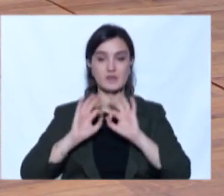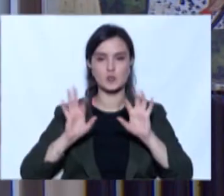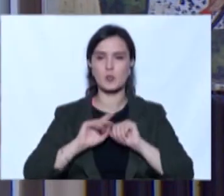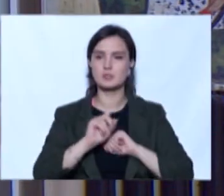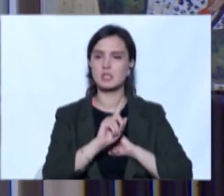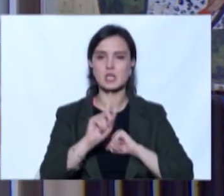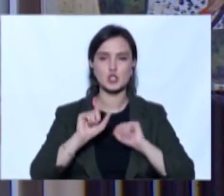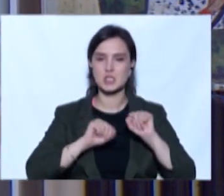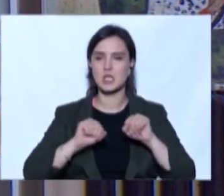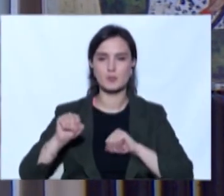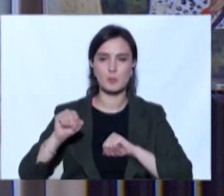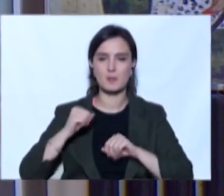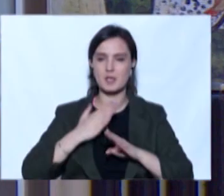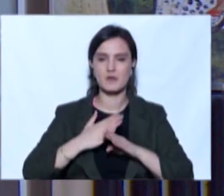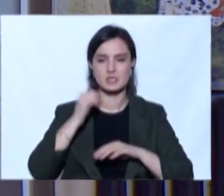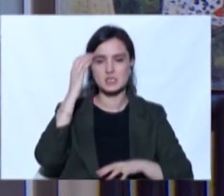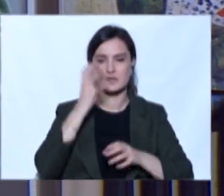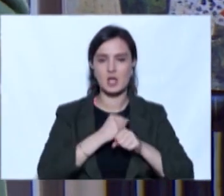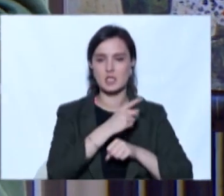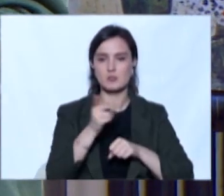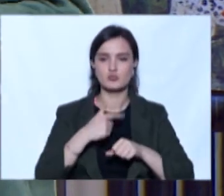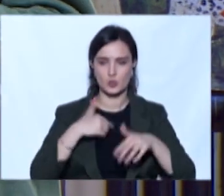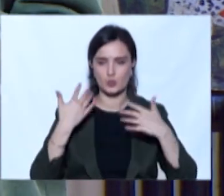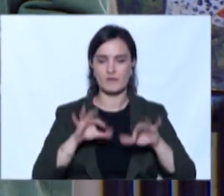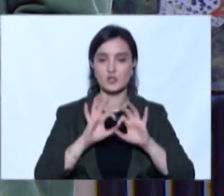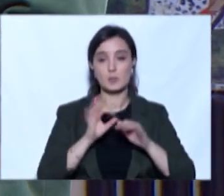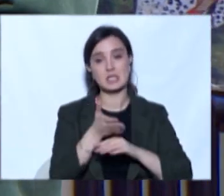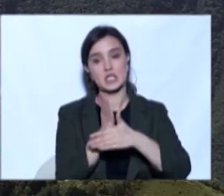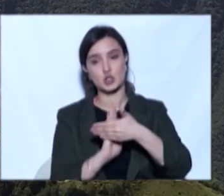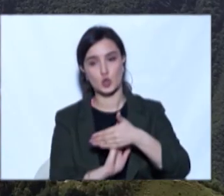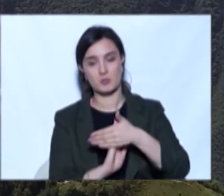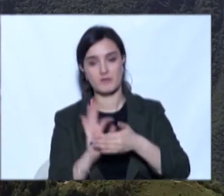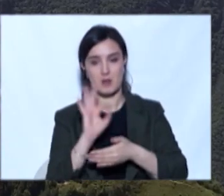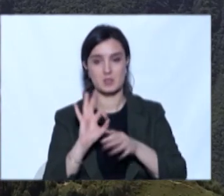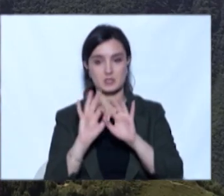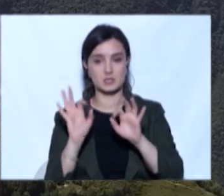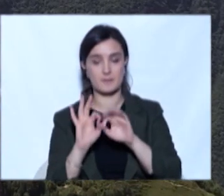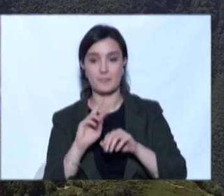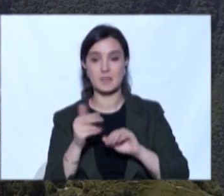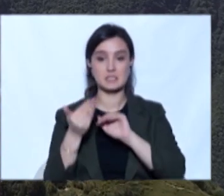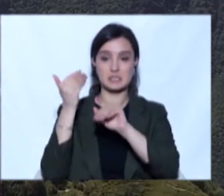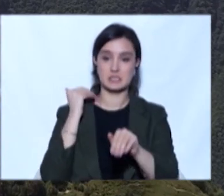რა შესაძლებლობები აქვთ სვანებს, ჩვენ უკვე ვისაუბრეთ ნაწილობრივ ამაზე და როდესაც